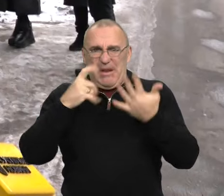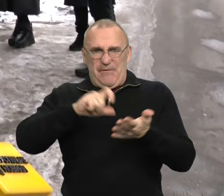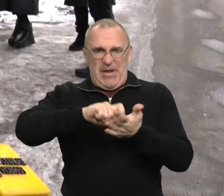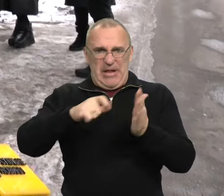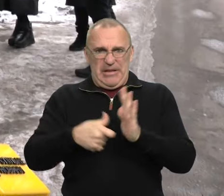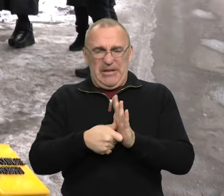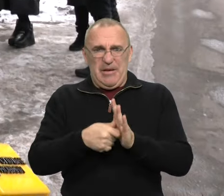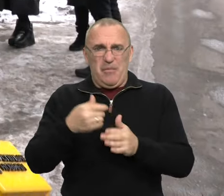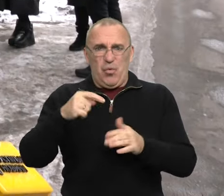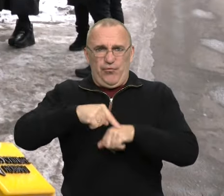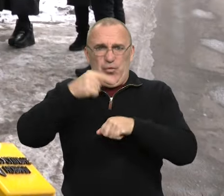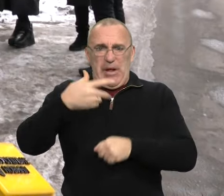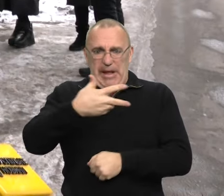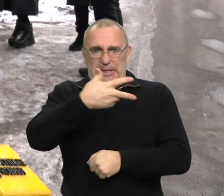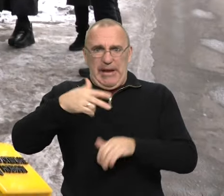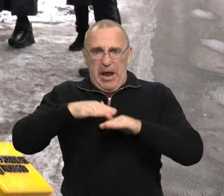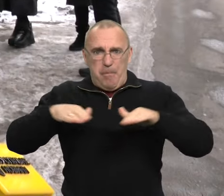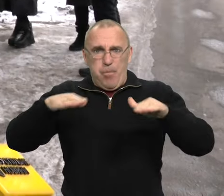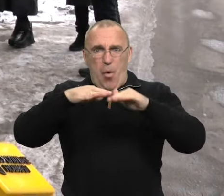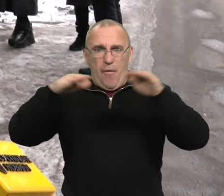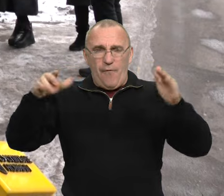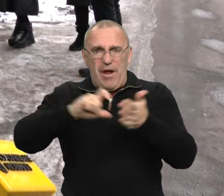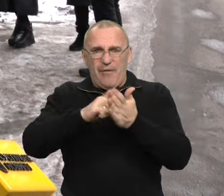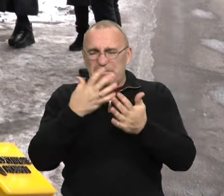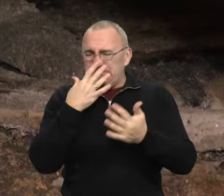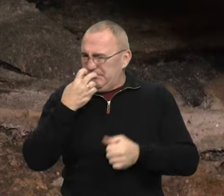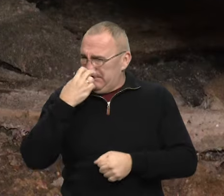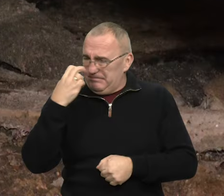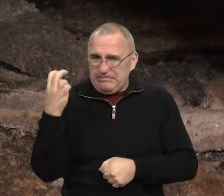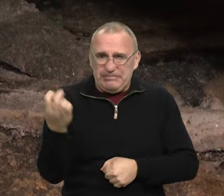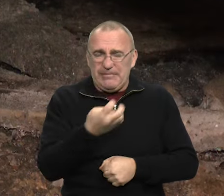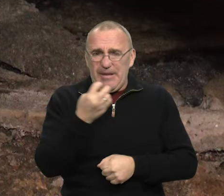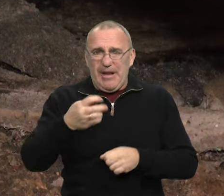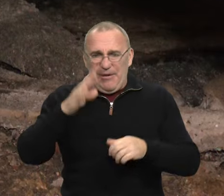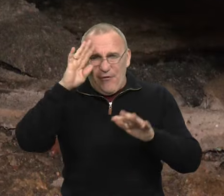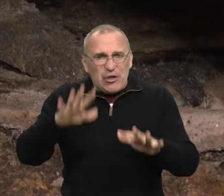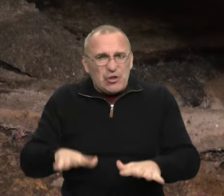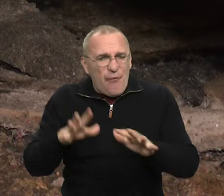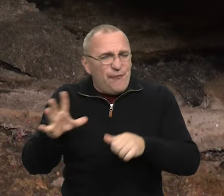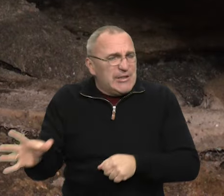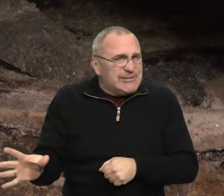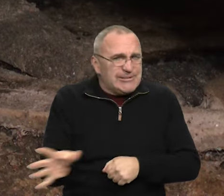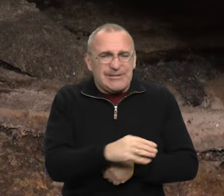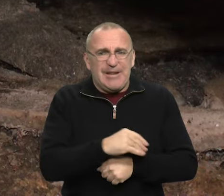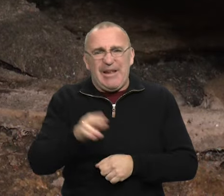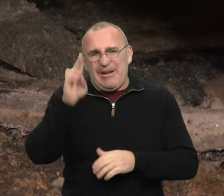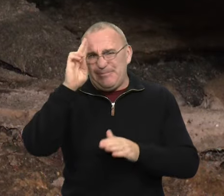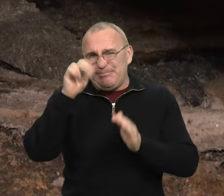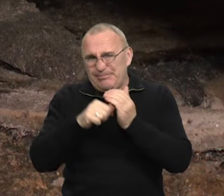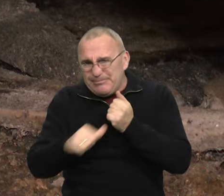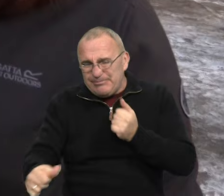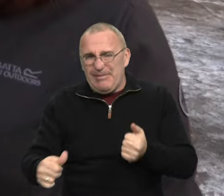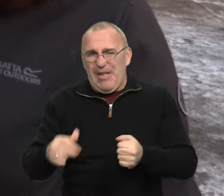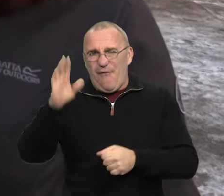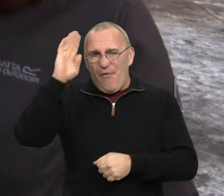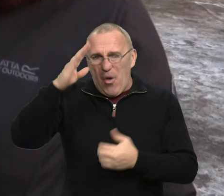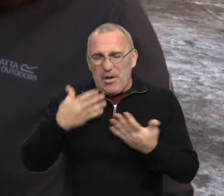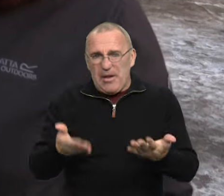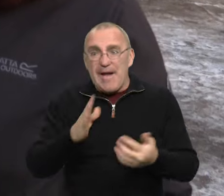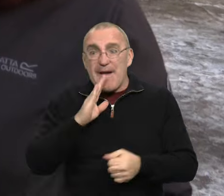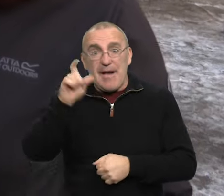відчуваємо на третьому поверсі в квартирі сморіт стоїть затоплений ВСМ і фекалії і вода